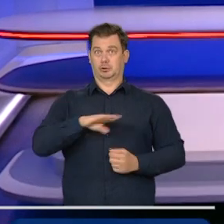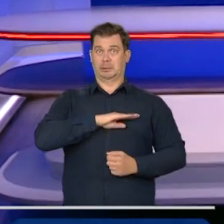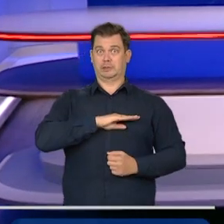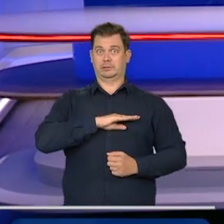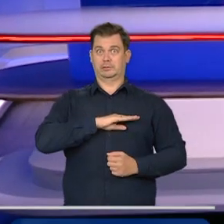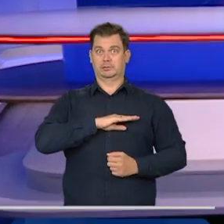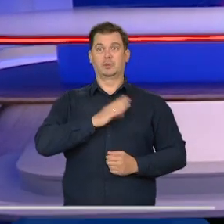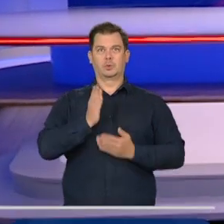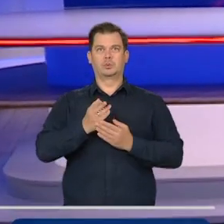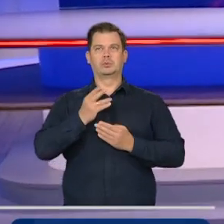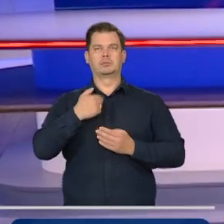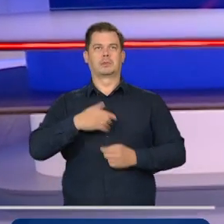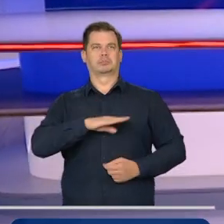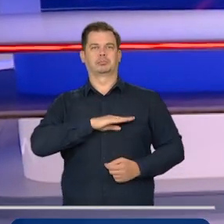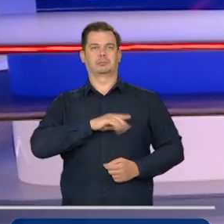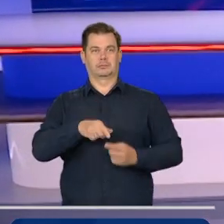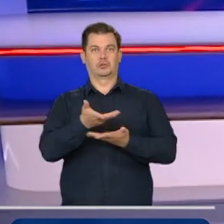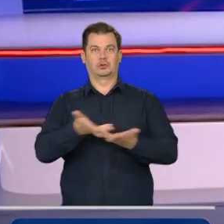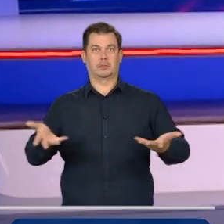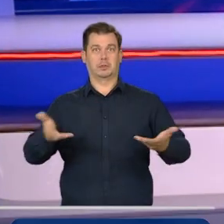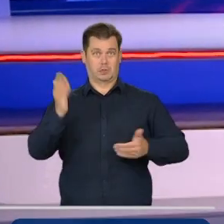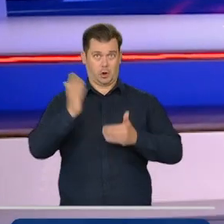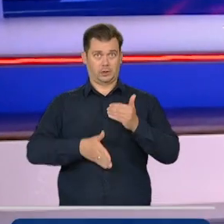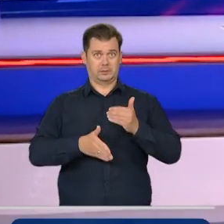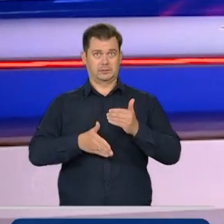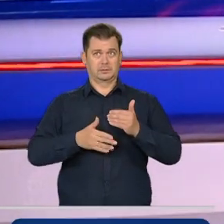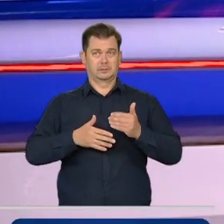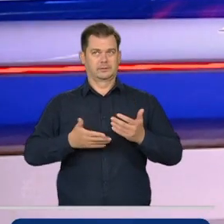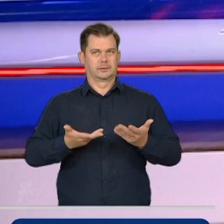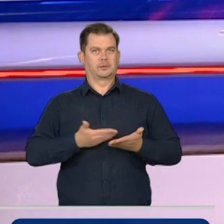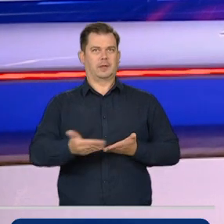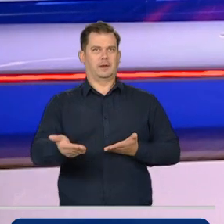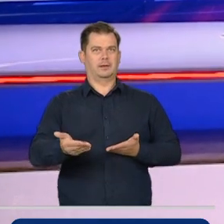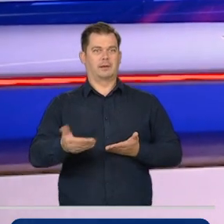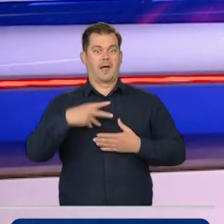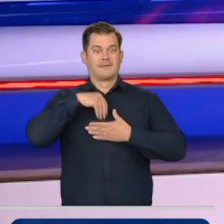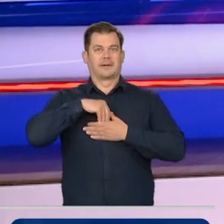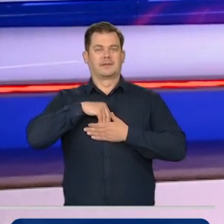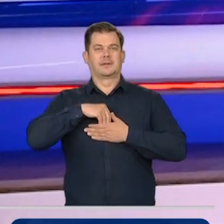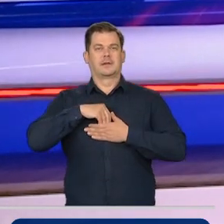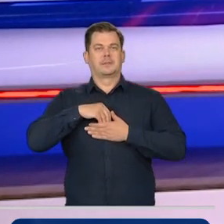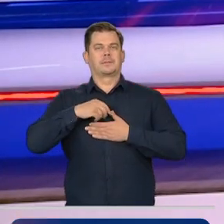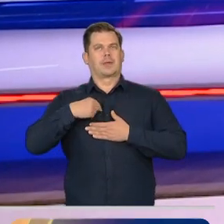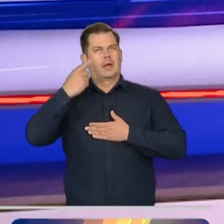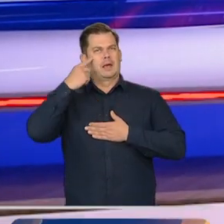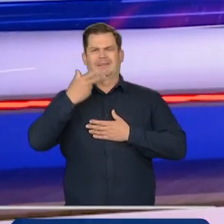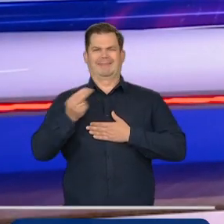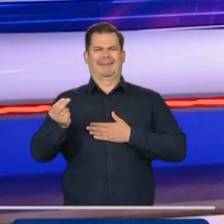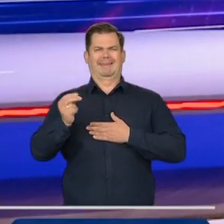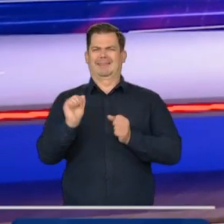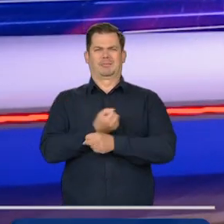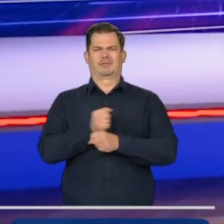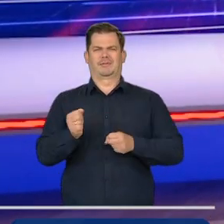ta, którą doświadczamy tu na ziemi, kończyła wszystko i człowiek gdzieś w swoim wnętrzu zadając sobie takie pytania, mówi, nie, to jest